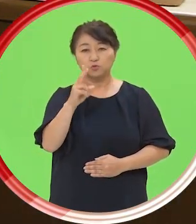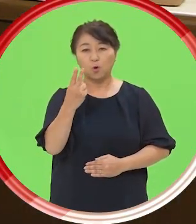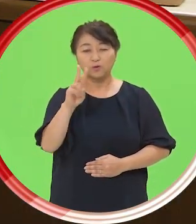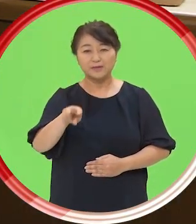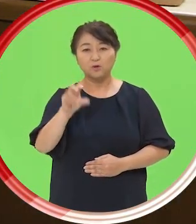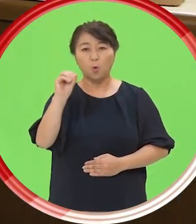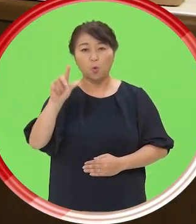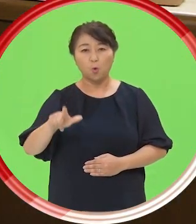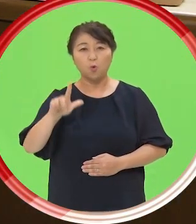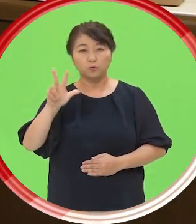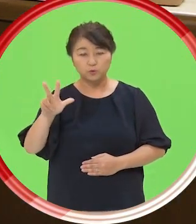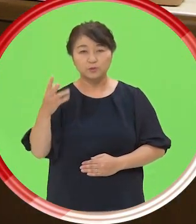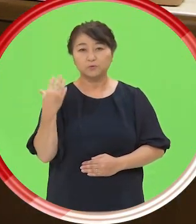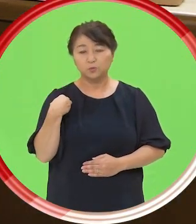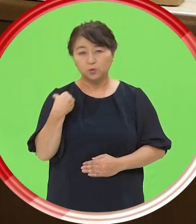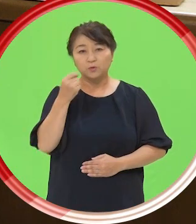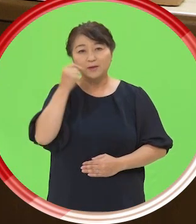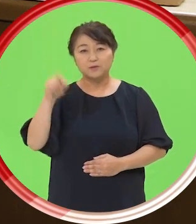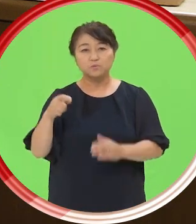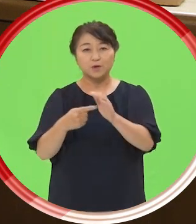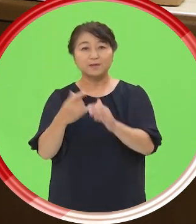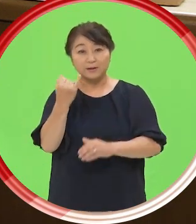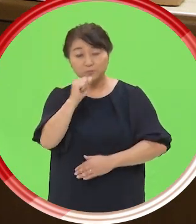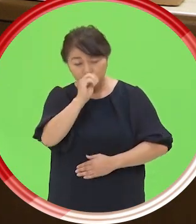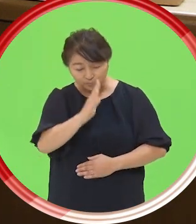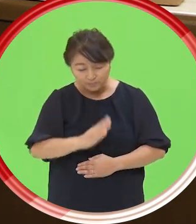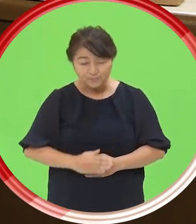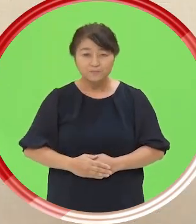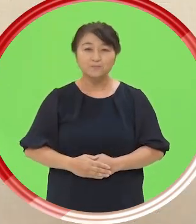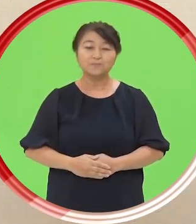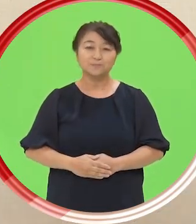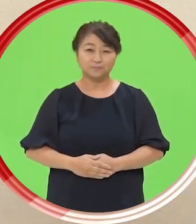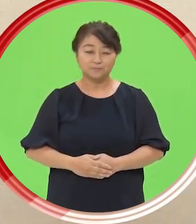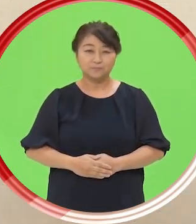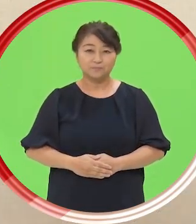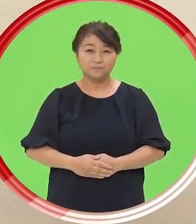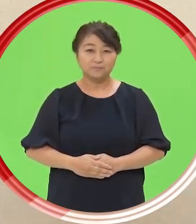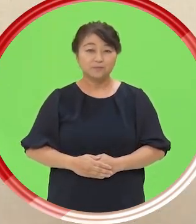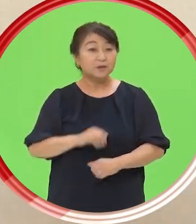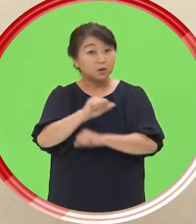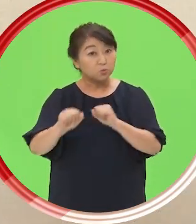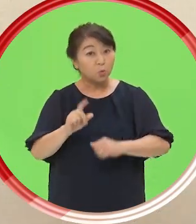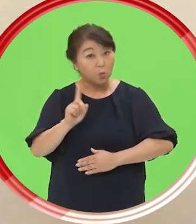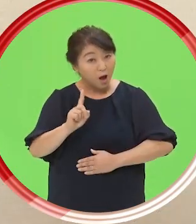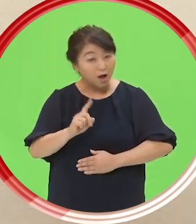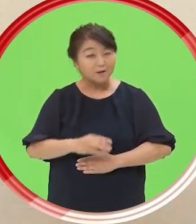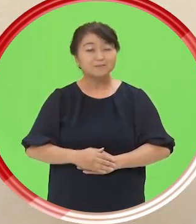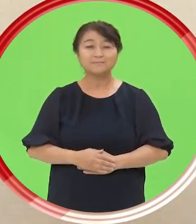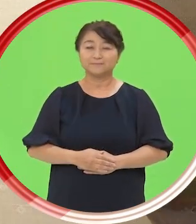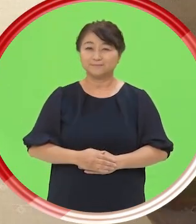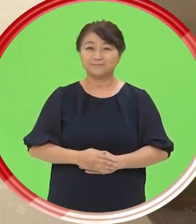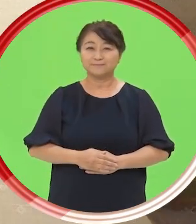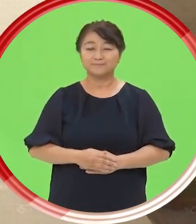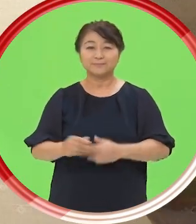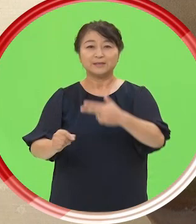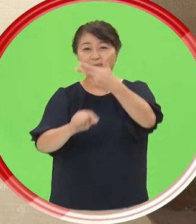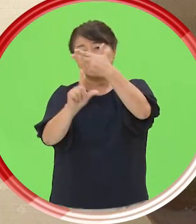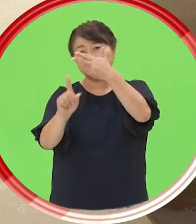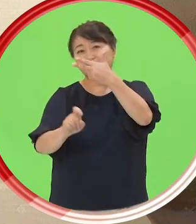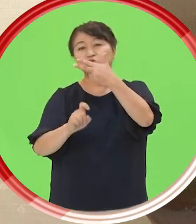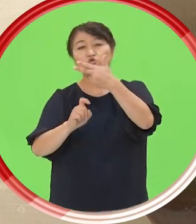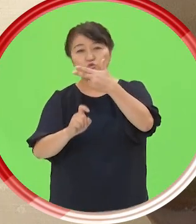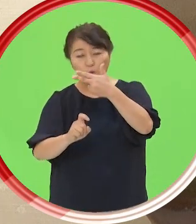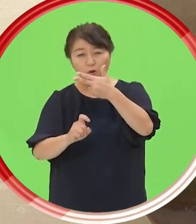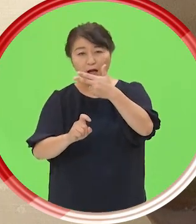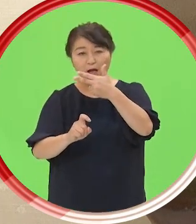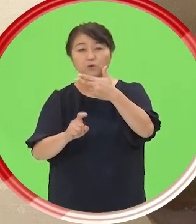市担当の鉄村さんです。よろしくお願いします。 よろしくお願いします。 これまでどんな活動がありましたか？ カナダモントリオ